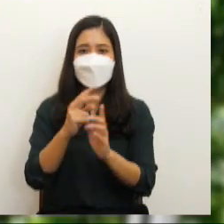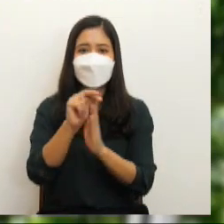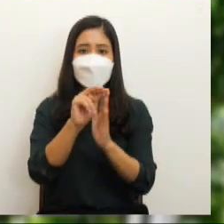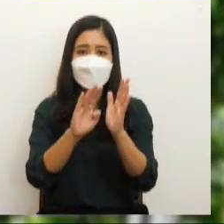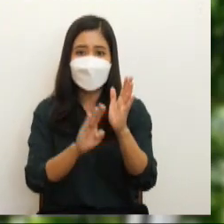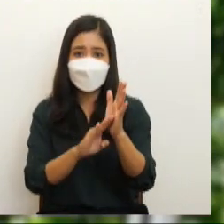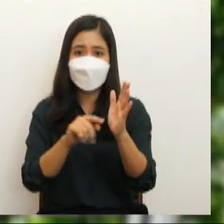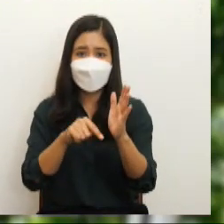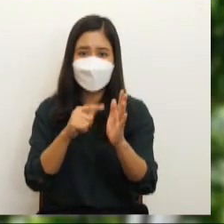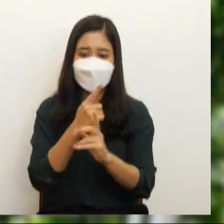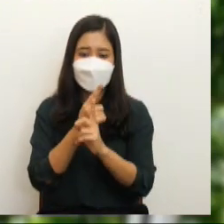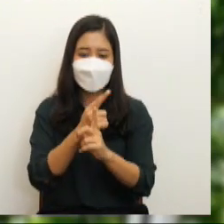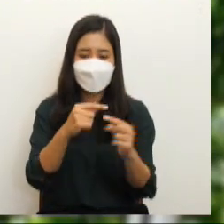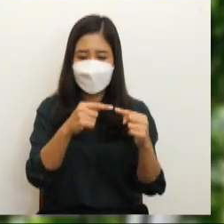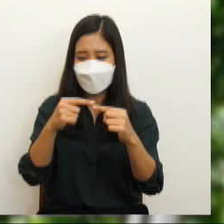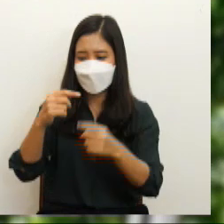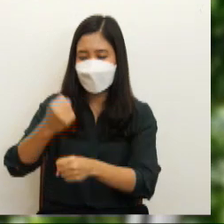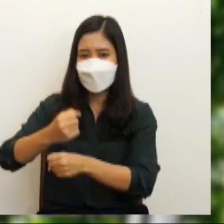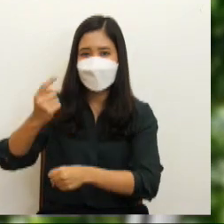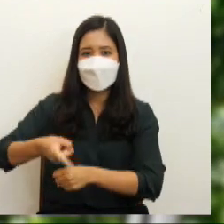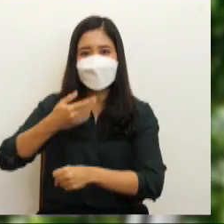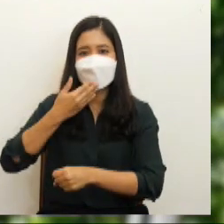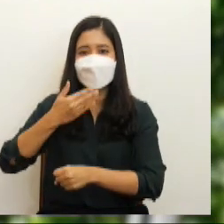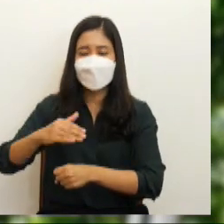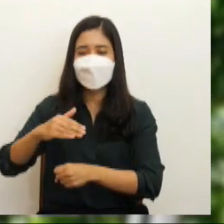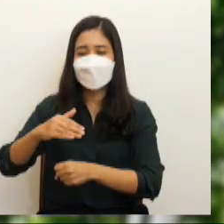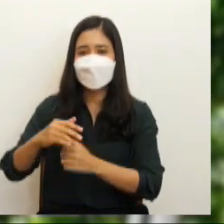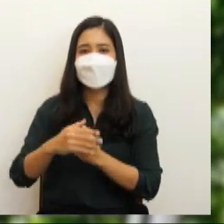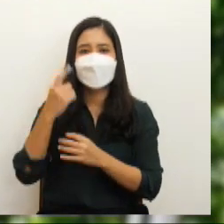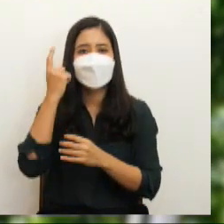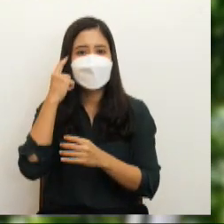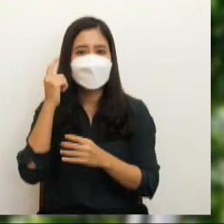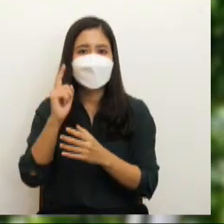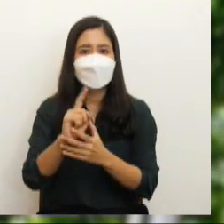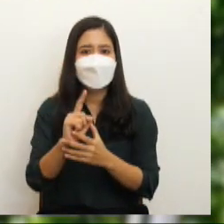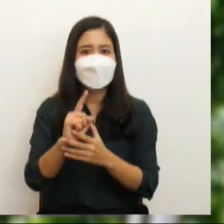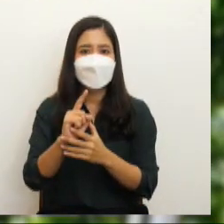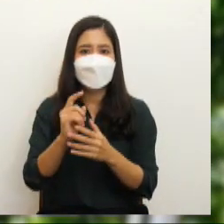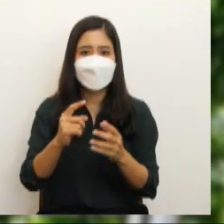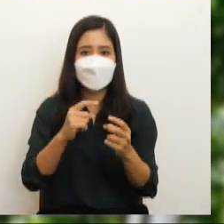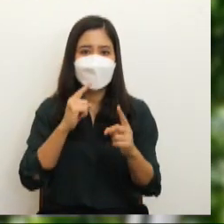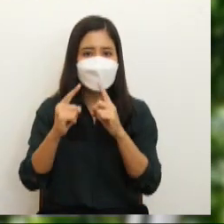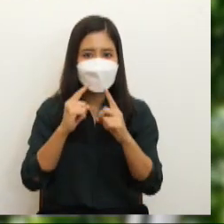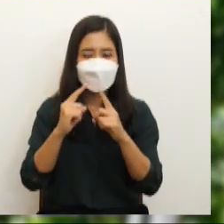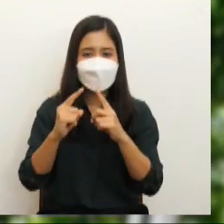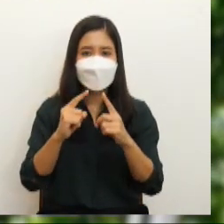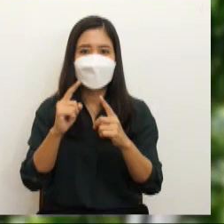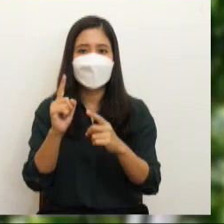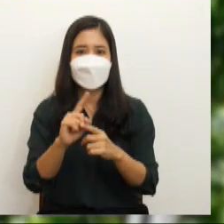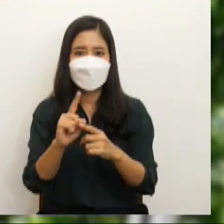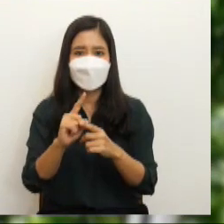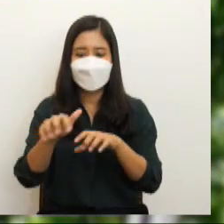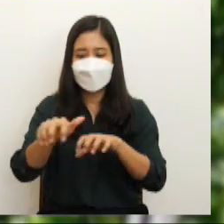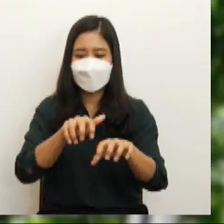ความหลากหลายในการปฏิบัติและยึดพื้นที่เป็นฐานนวัตกรรมขับเคลื่อนขออนุญาตสื่อสาร3เรื่องก็คือเรื่องการจัดการเรียนการส